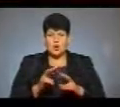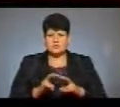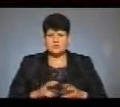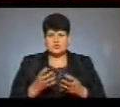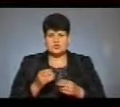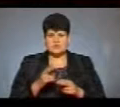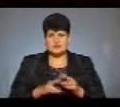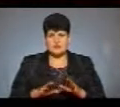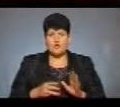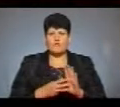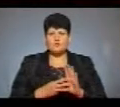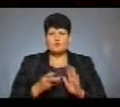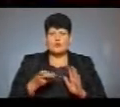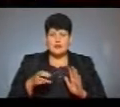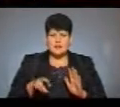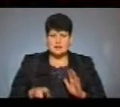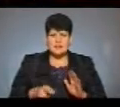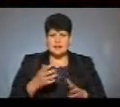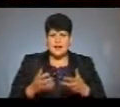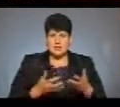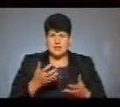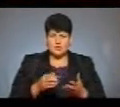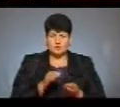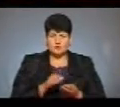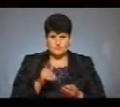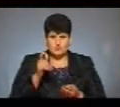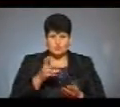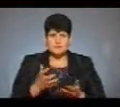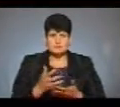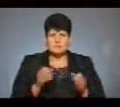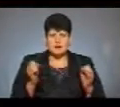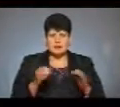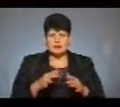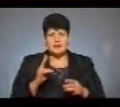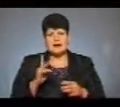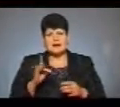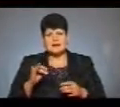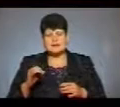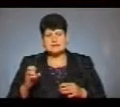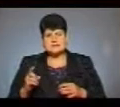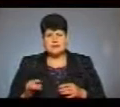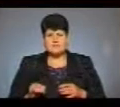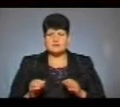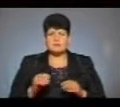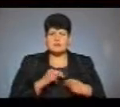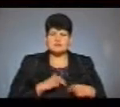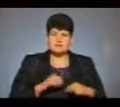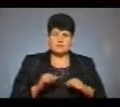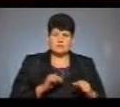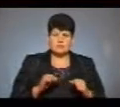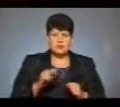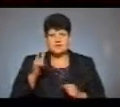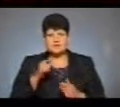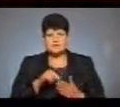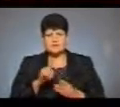завершили. 8 липня на кладовищі в Чорткові, де знайшли поховання, збиралися краєзнавці, представники управління будівництва Чортківської міськради